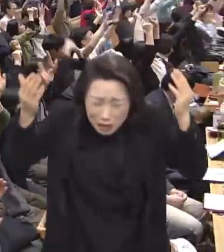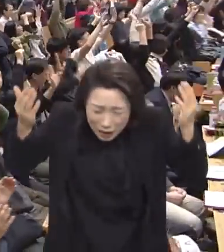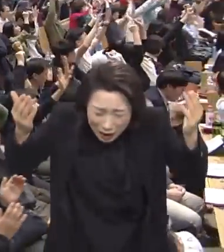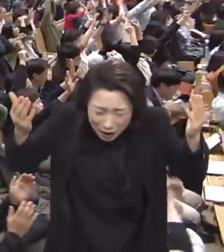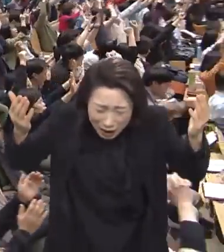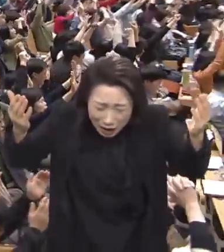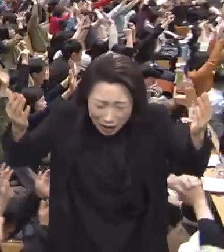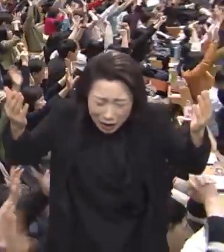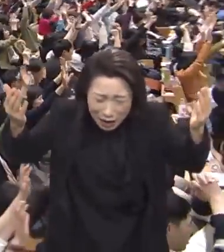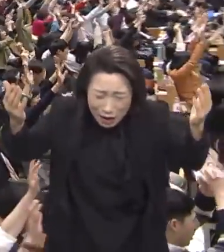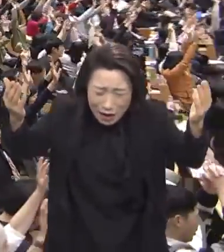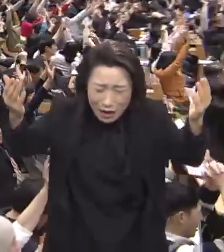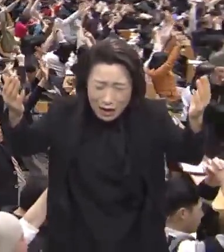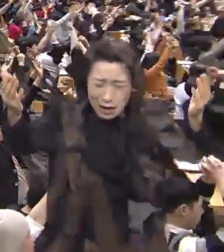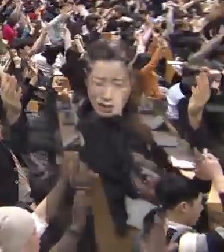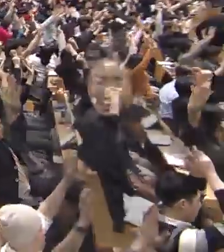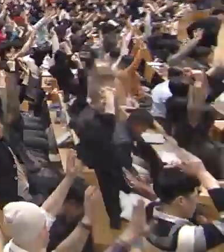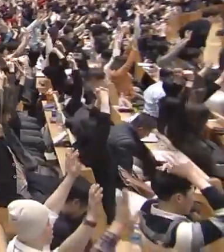주여.